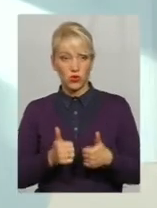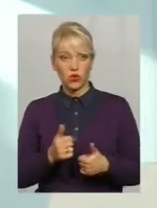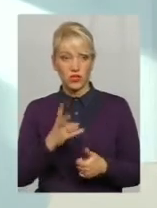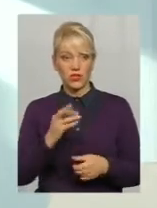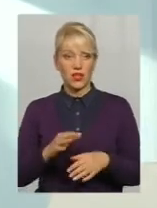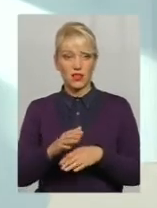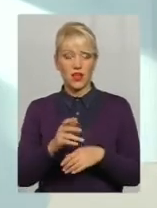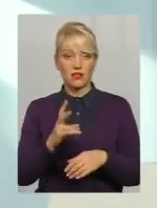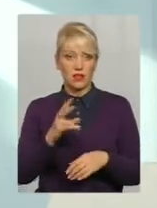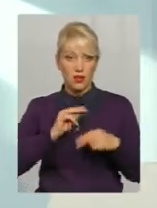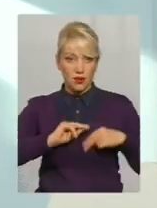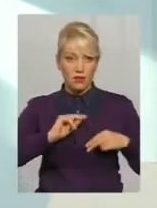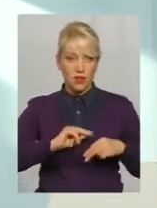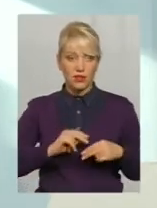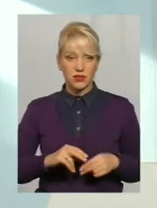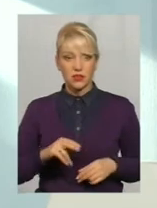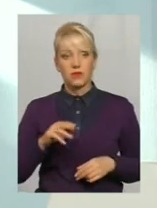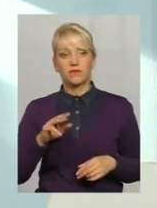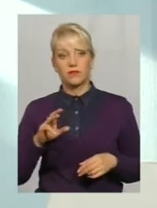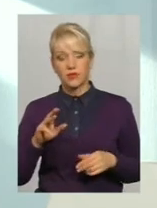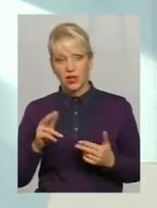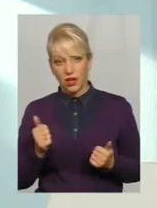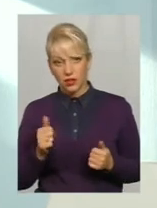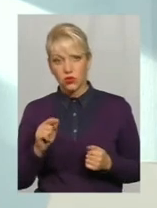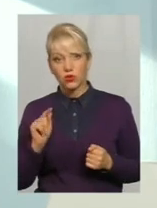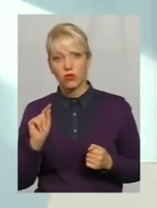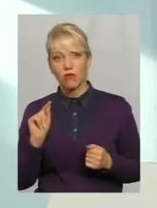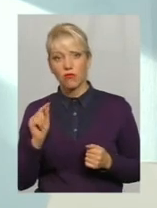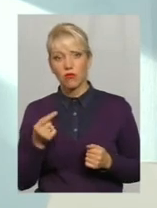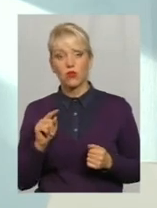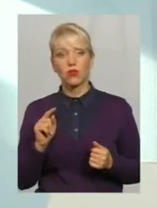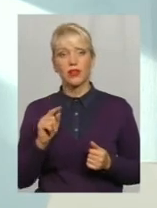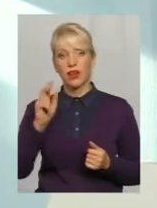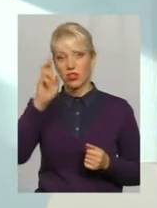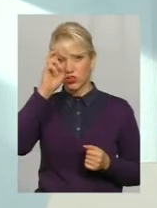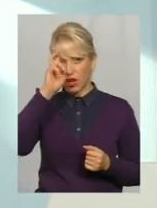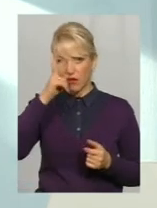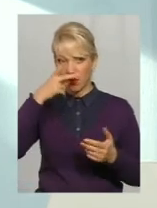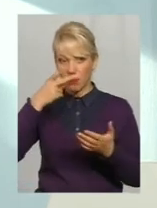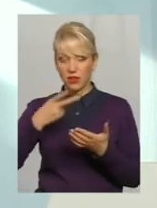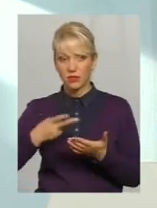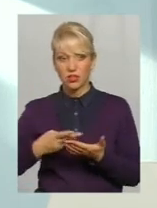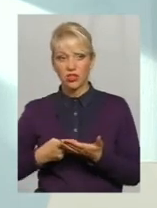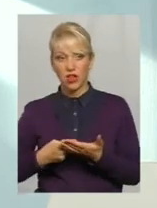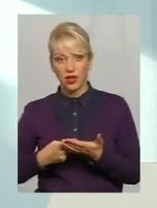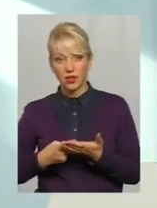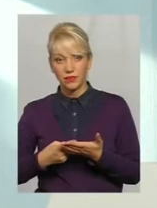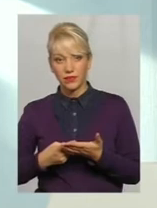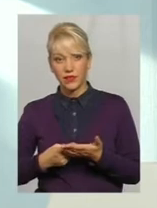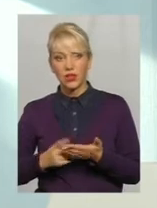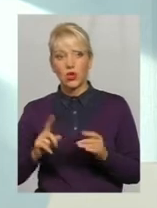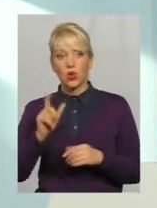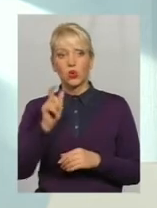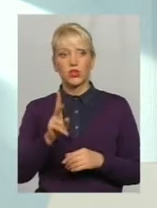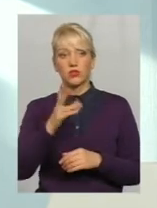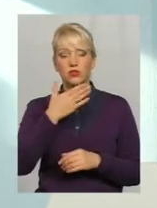і конкуренція, звичайно, на ринку праці теж висока, тому що держава передбачає і уряд передбачає, що в таких випадках людина, яка